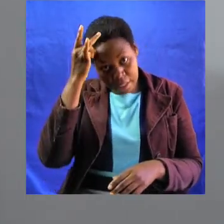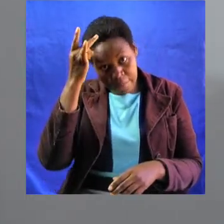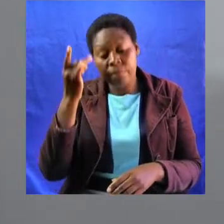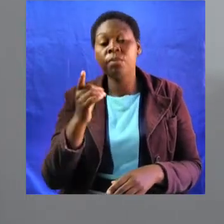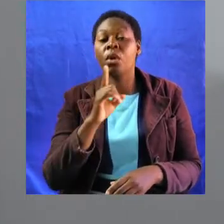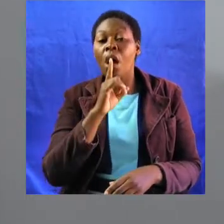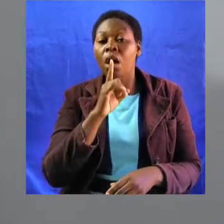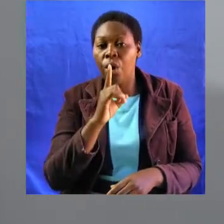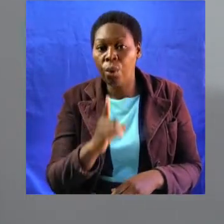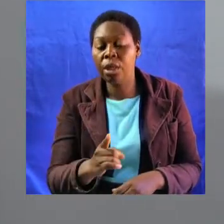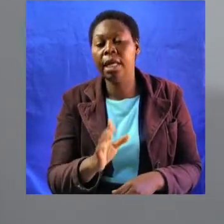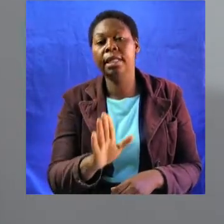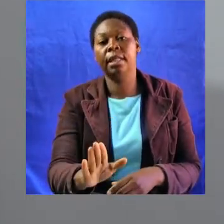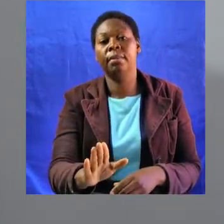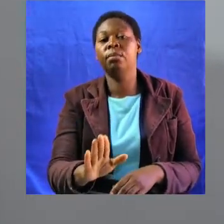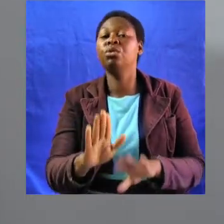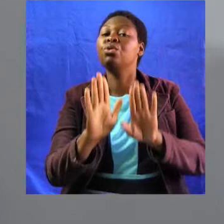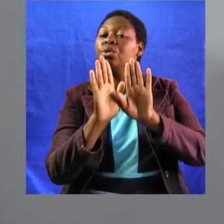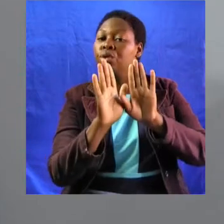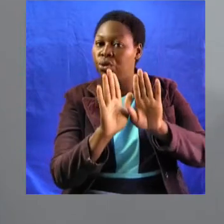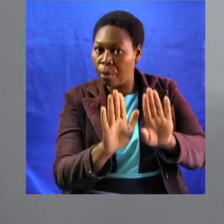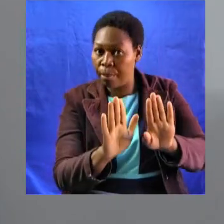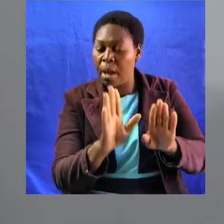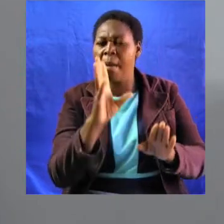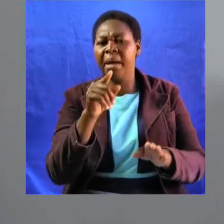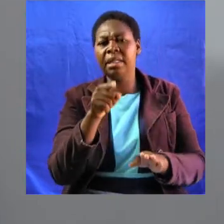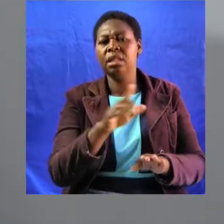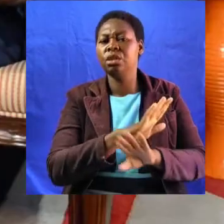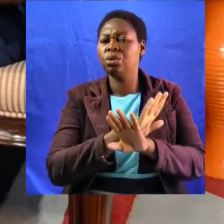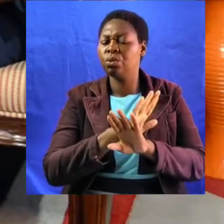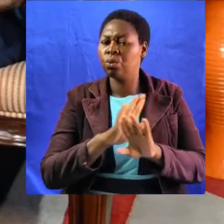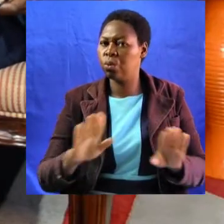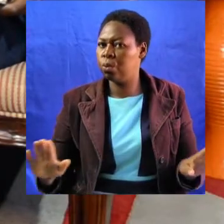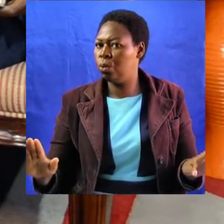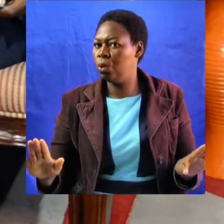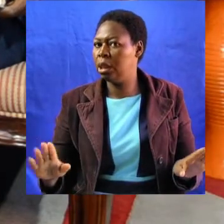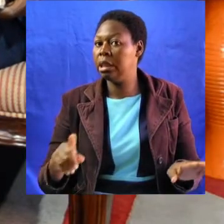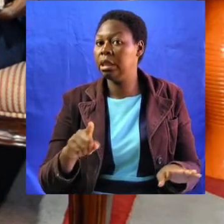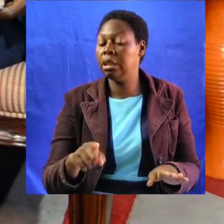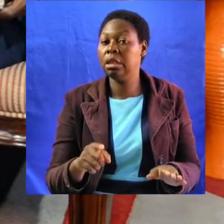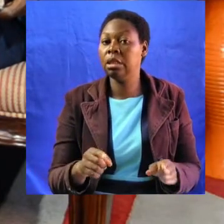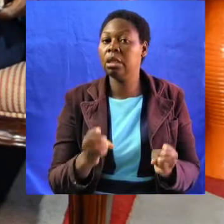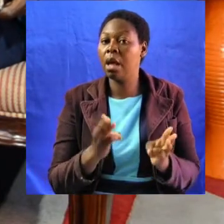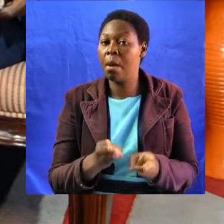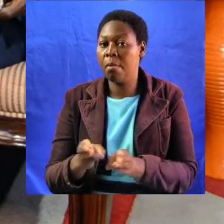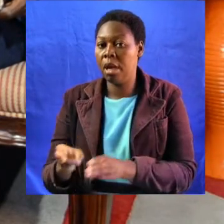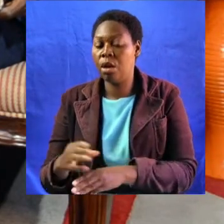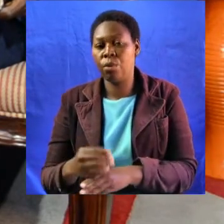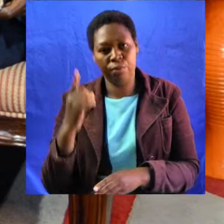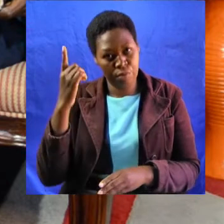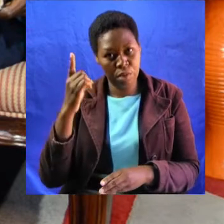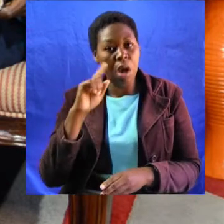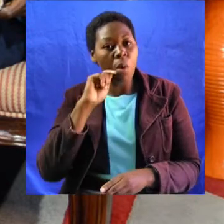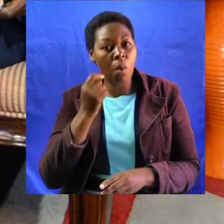yaMwari rikamira. But raive zano raMwari nderekuti kwaJudha kwaifana kuvakwa. Nekuti Mwari